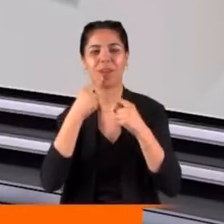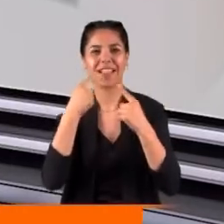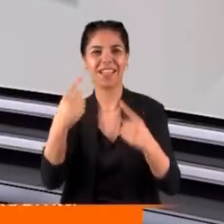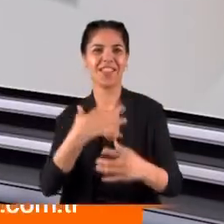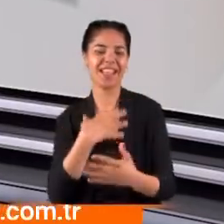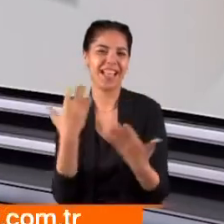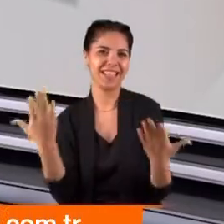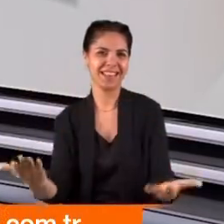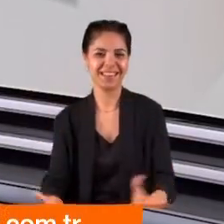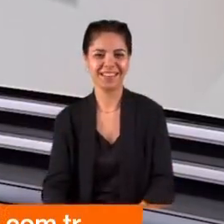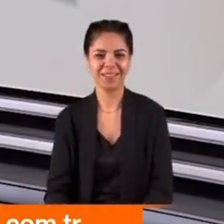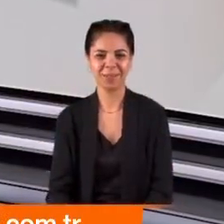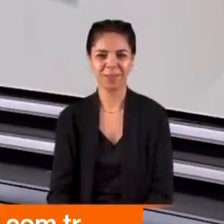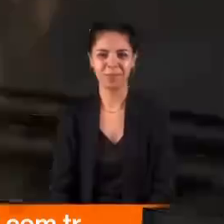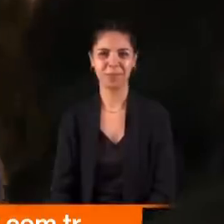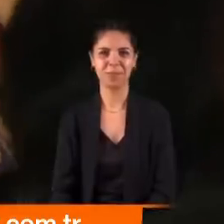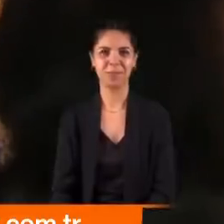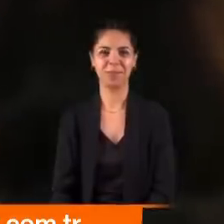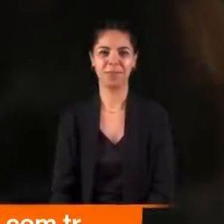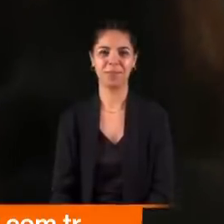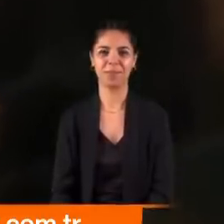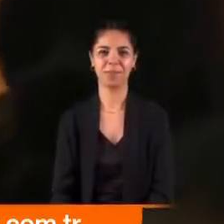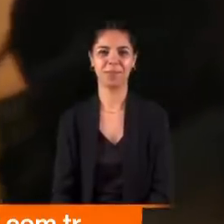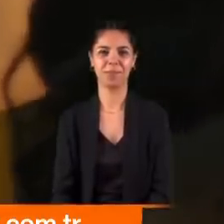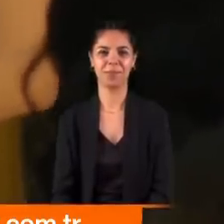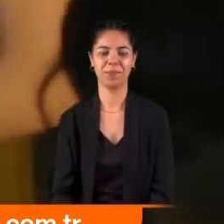buradan kendilerine. Herkes bir aradayken